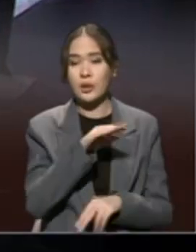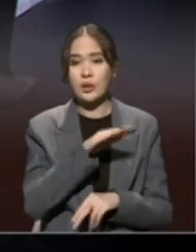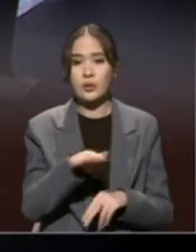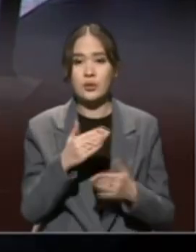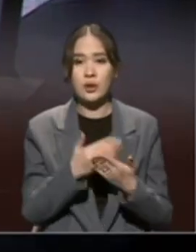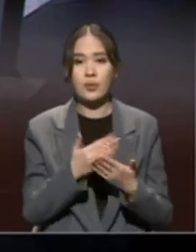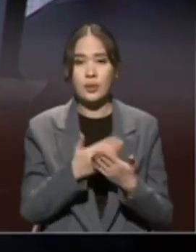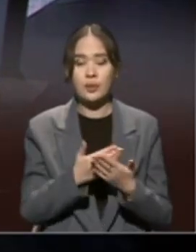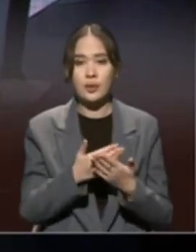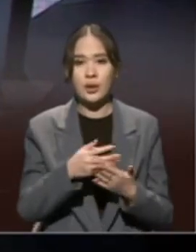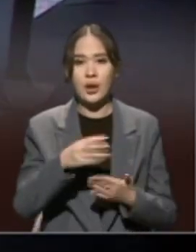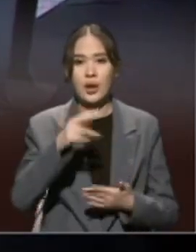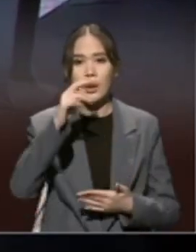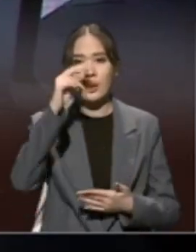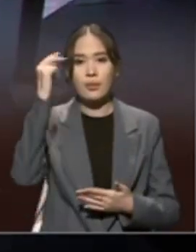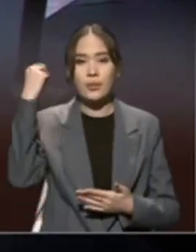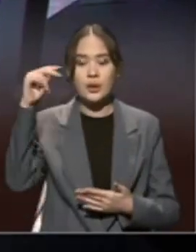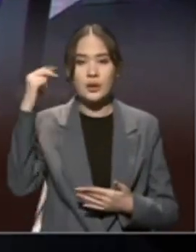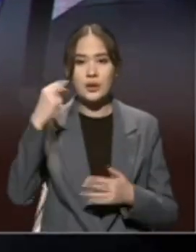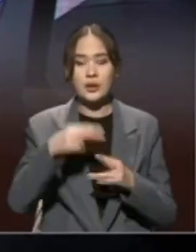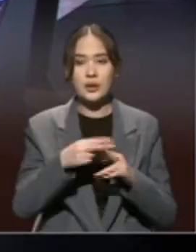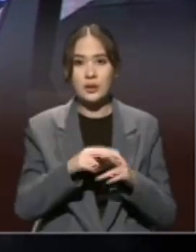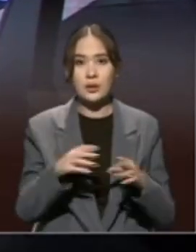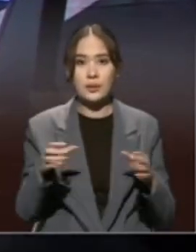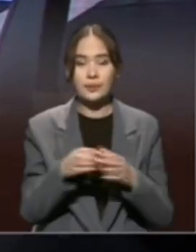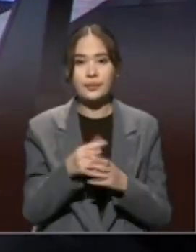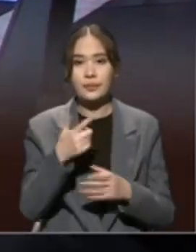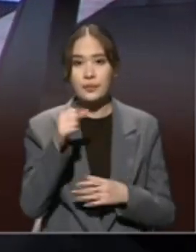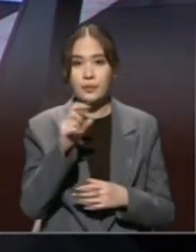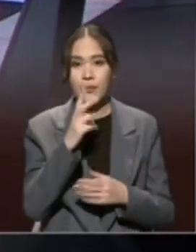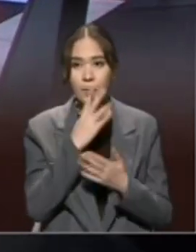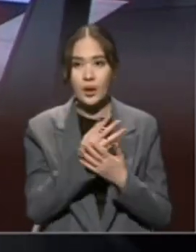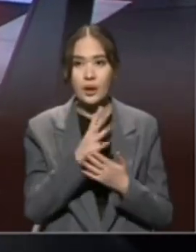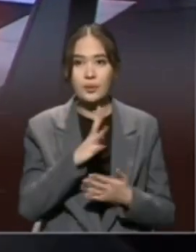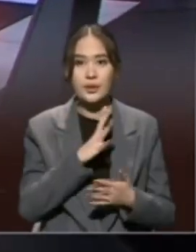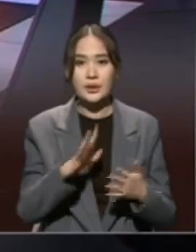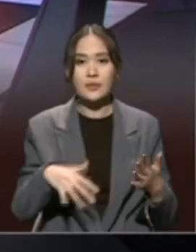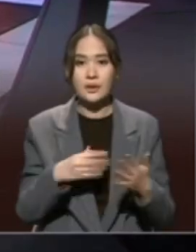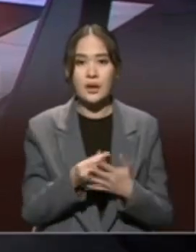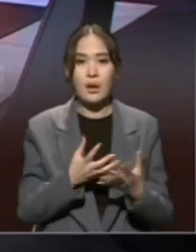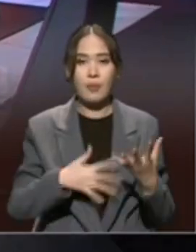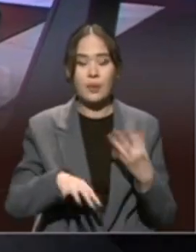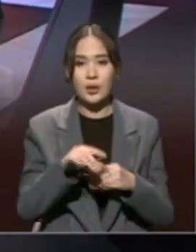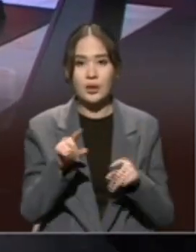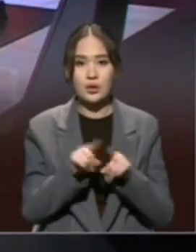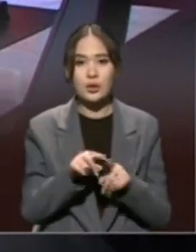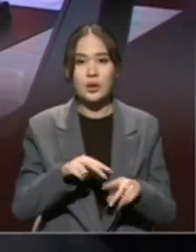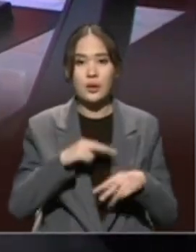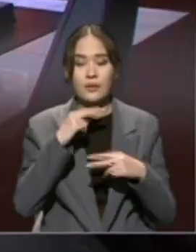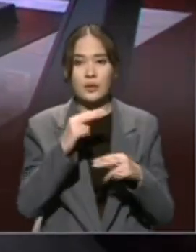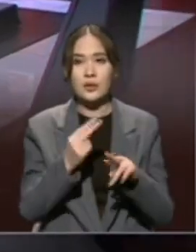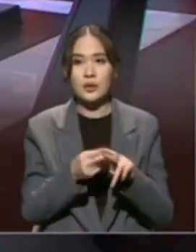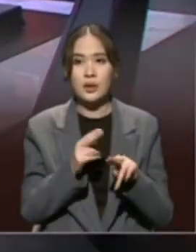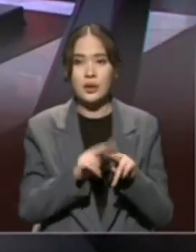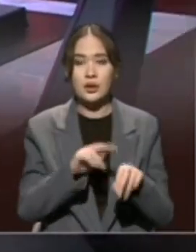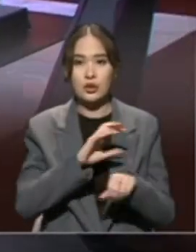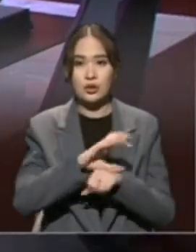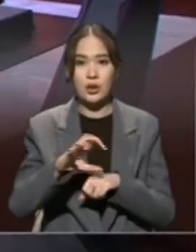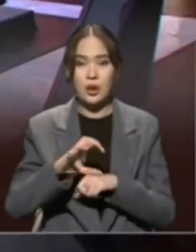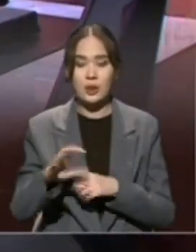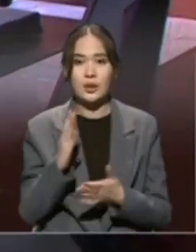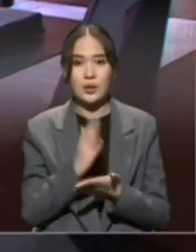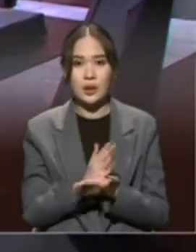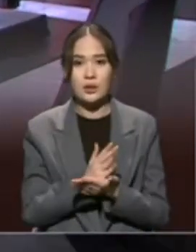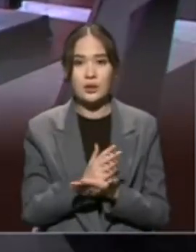жаңа президентімізді апарып жаңа унитазды көрсетіп жатыр ғой жаңа. Инвестицияның барлығын сол сыртқа кетіп жатыр дейді. Банна жаңалықты көрсетіп жатыр.